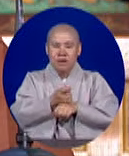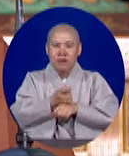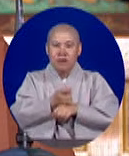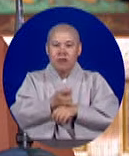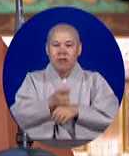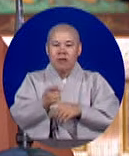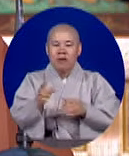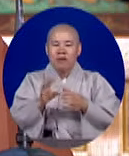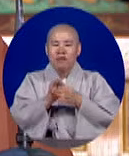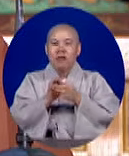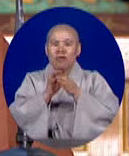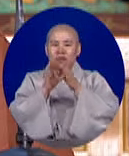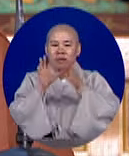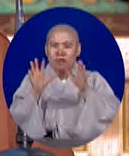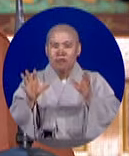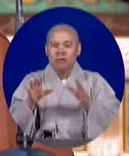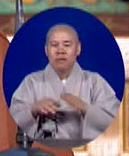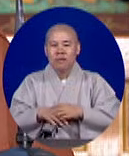상관이 없다는 소리예요.